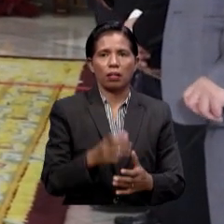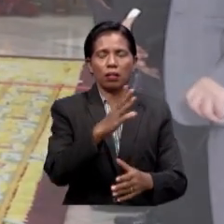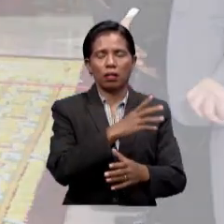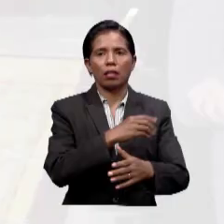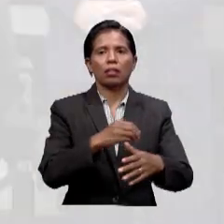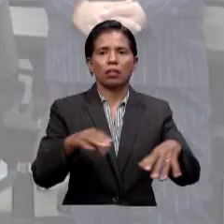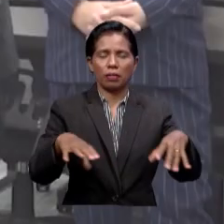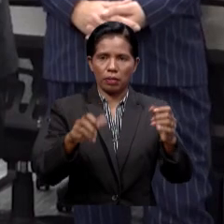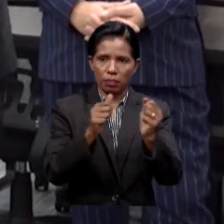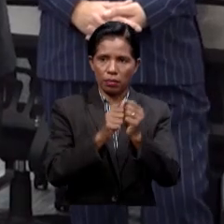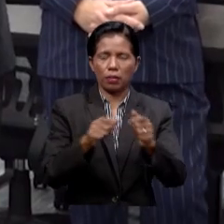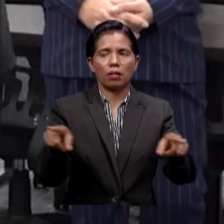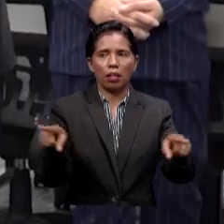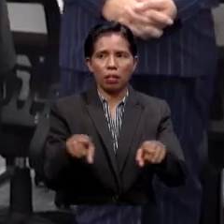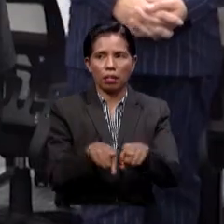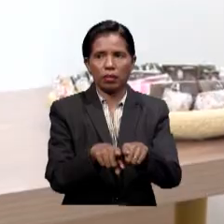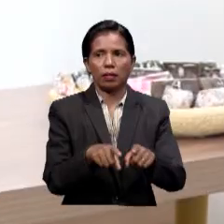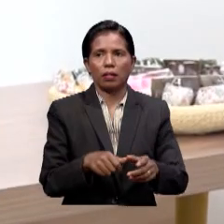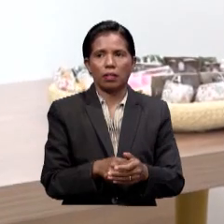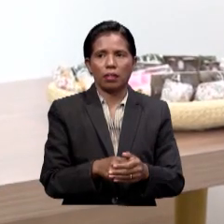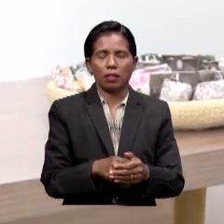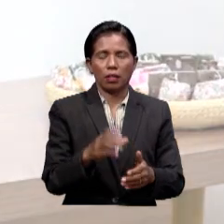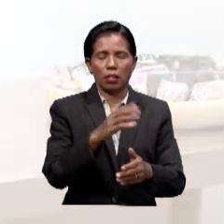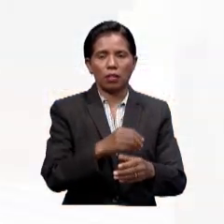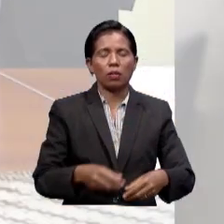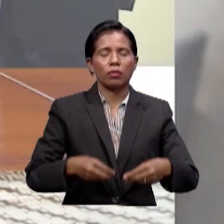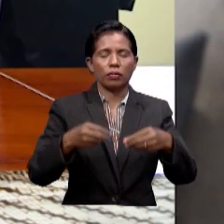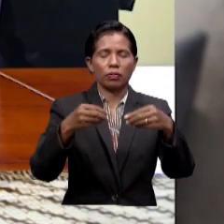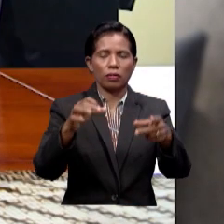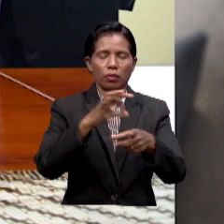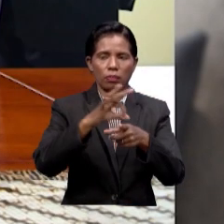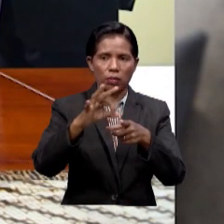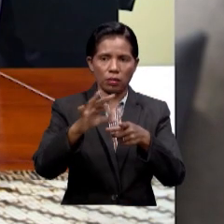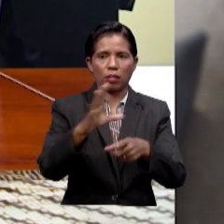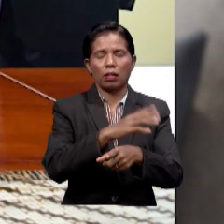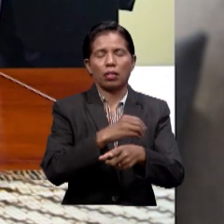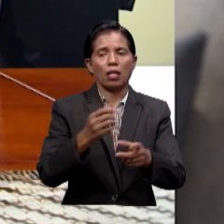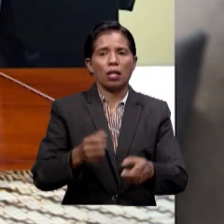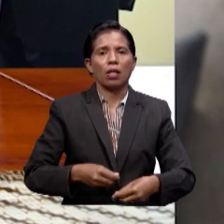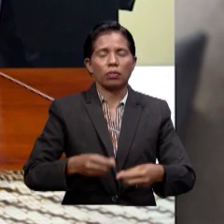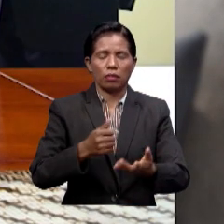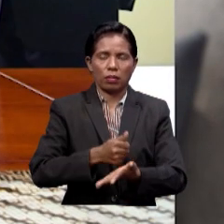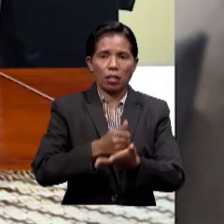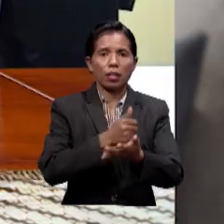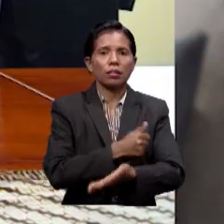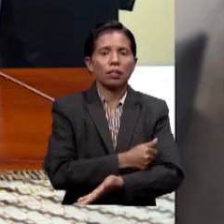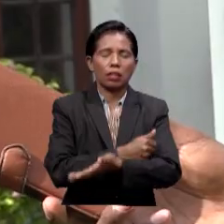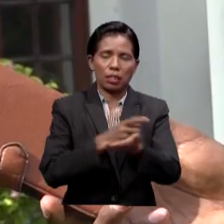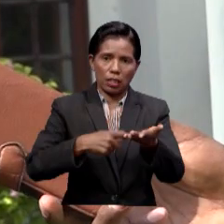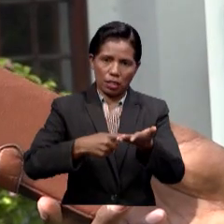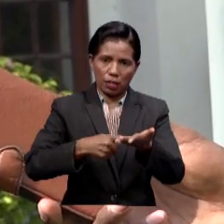conteúdo ne ne bahanesa be capacity building ho assistente técnica assistência técnica ne